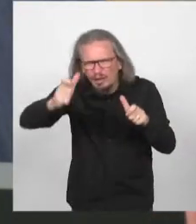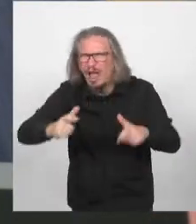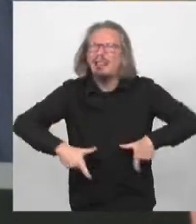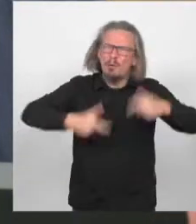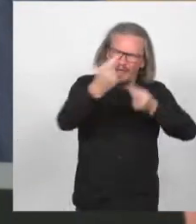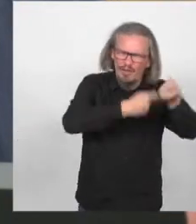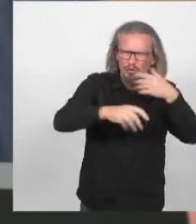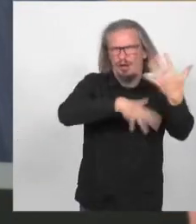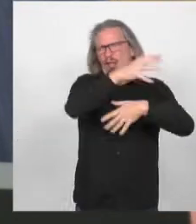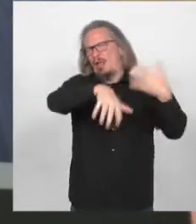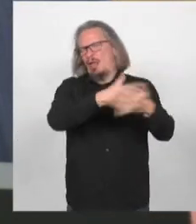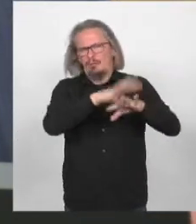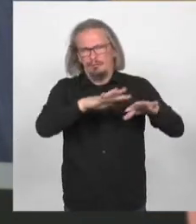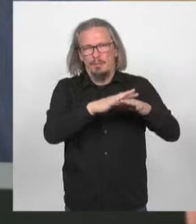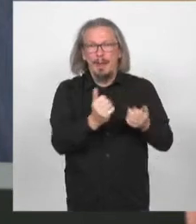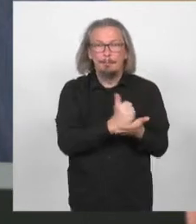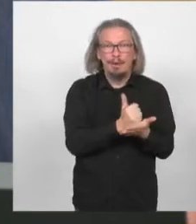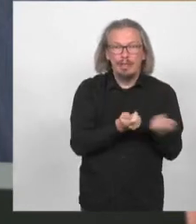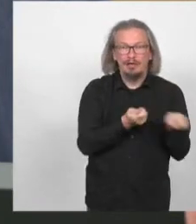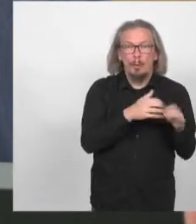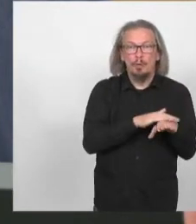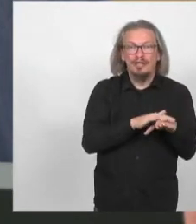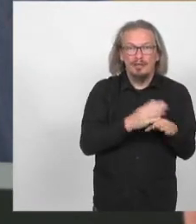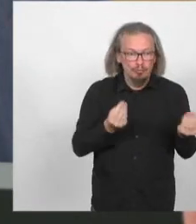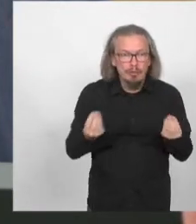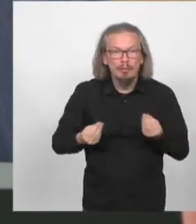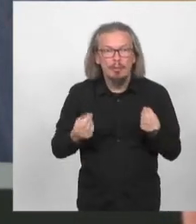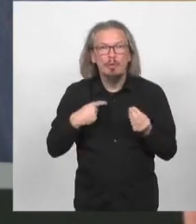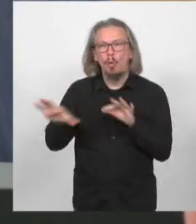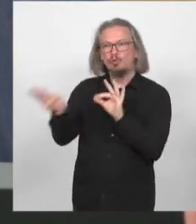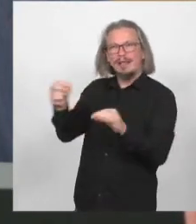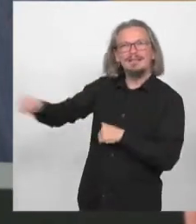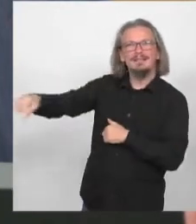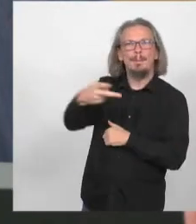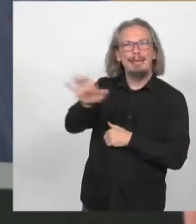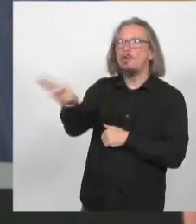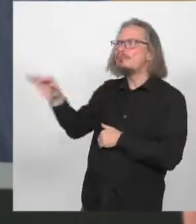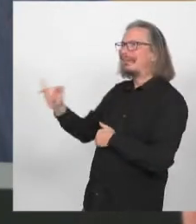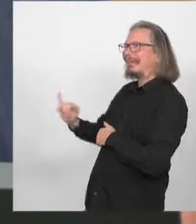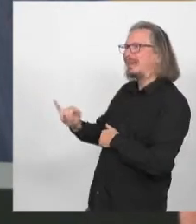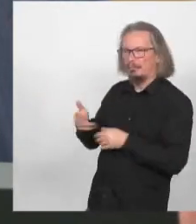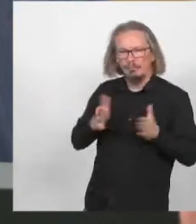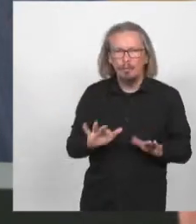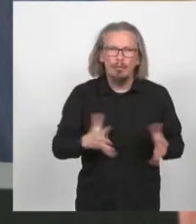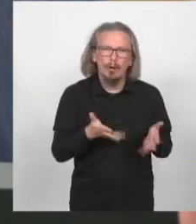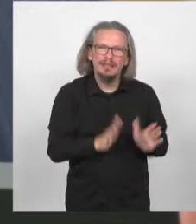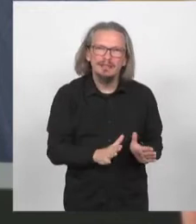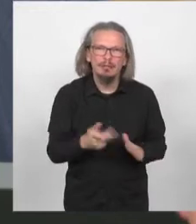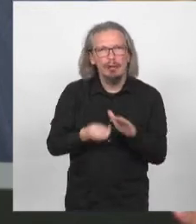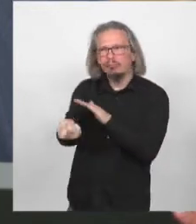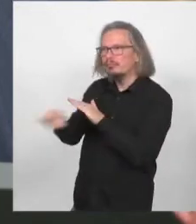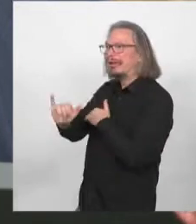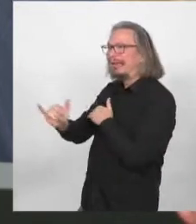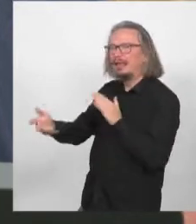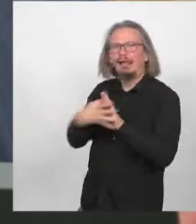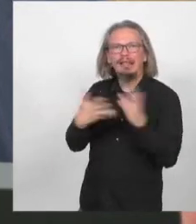financières. Quel est le pilotage politique pour choisir ces PME de notre territoire et pour attribuer ces fonds? On ne sait